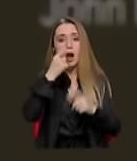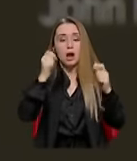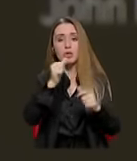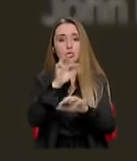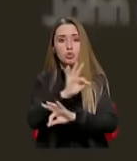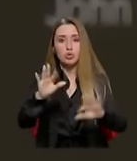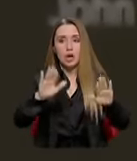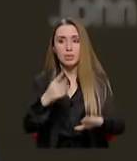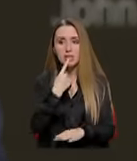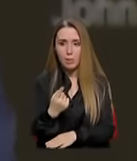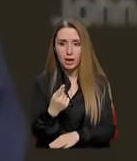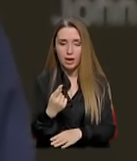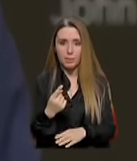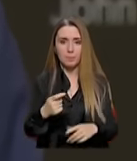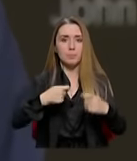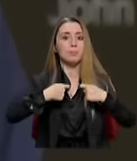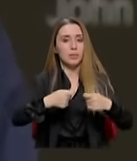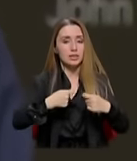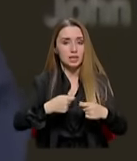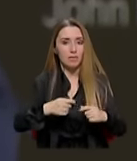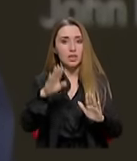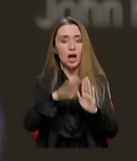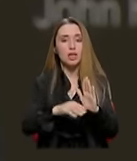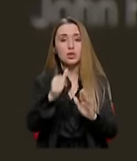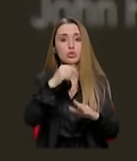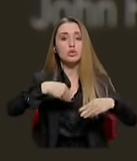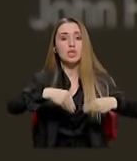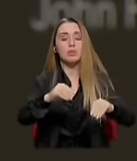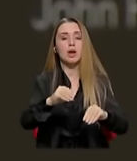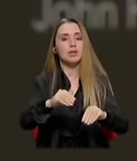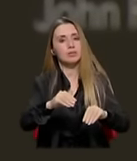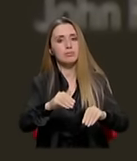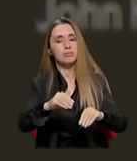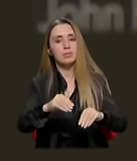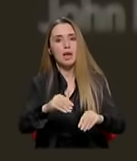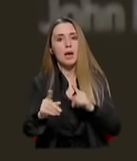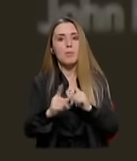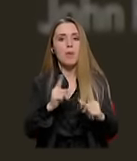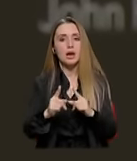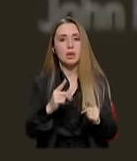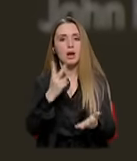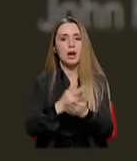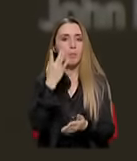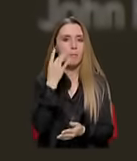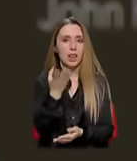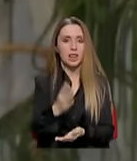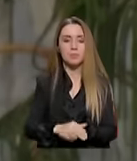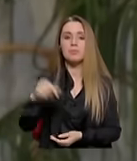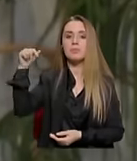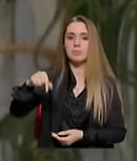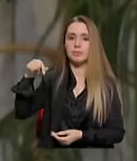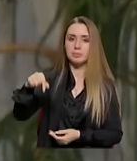bırakmak demek Eee maliyetin altında su satılamayacağı da zaten mahkeme kararlarıyla belli Efendim